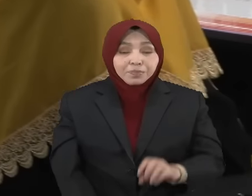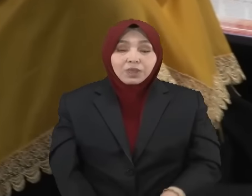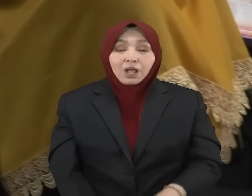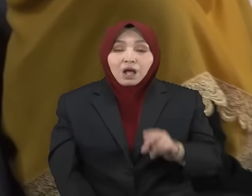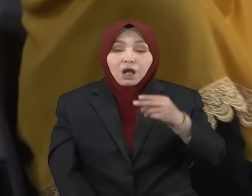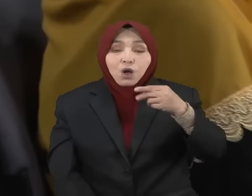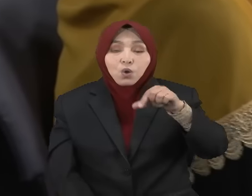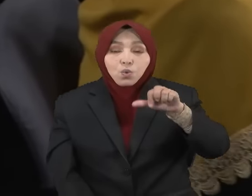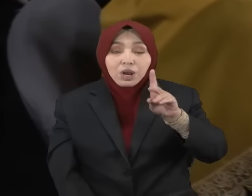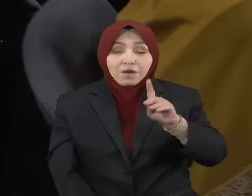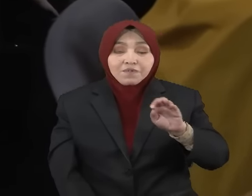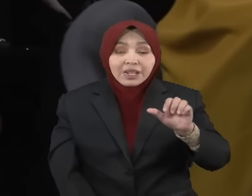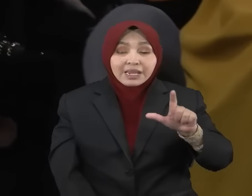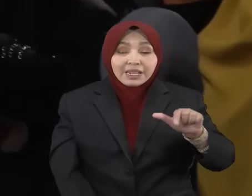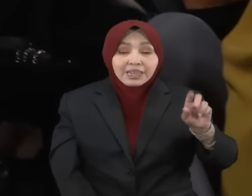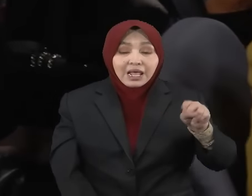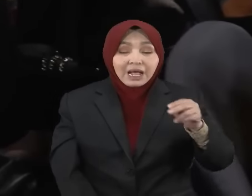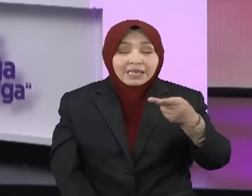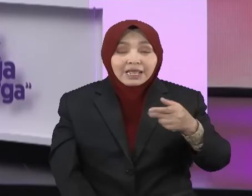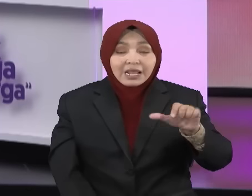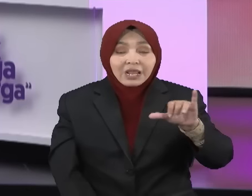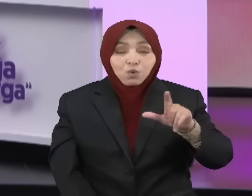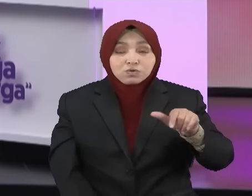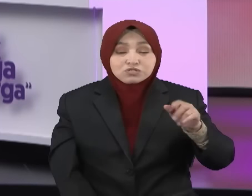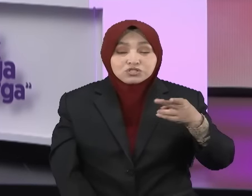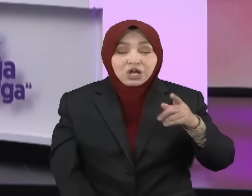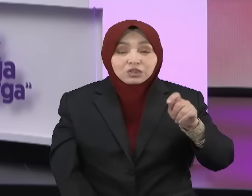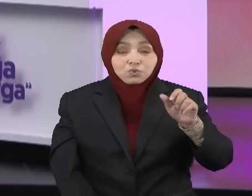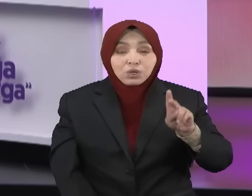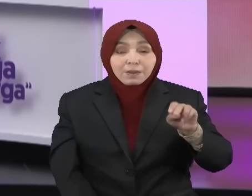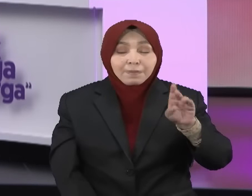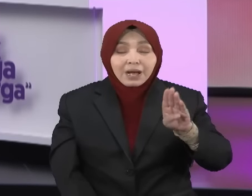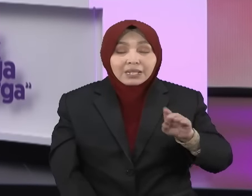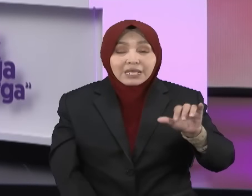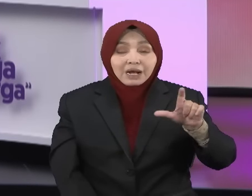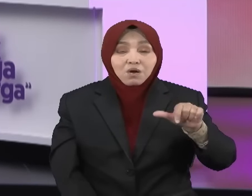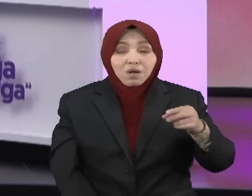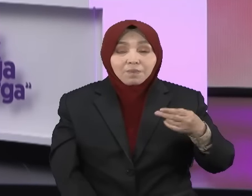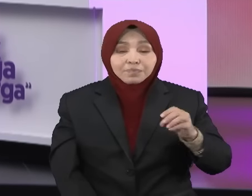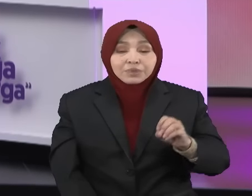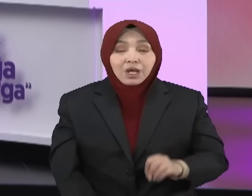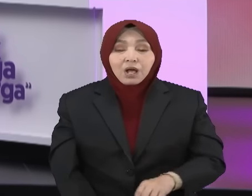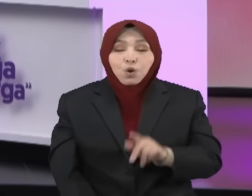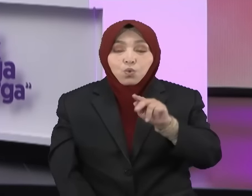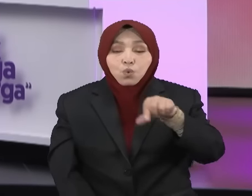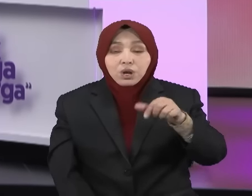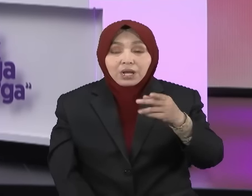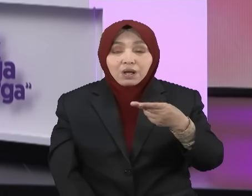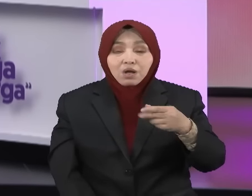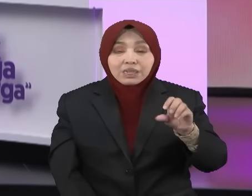قل فلله الحجة البالغة